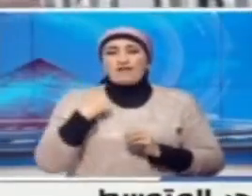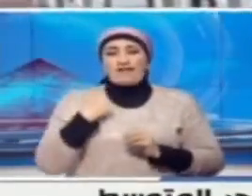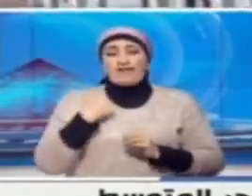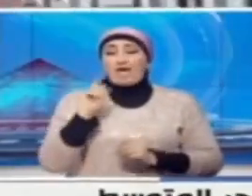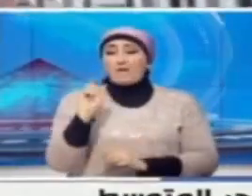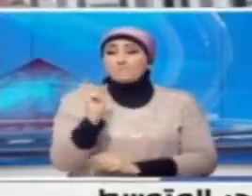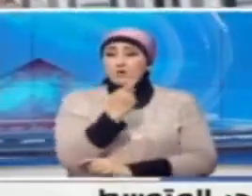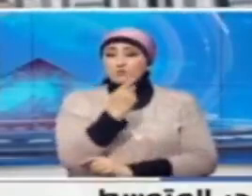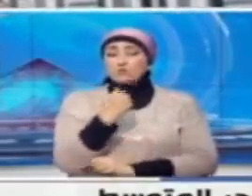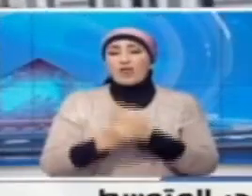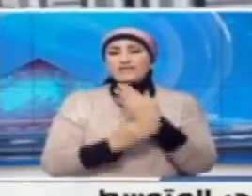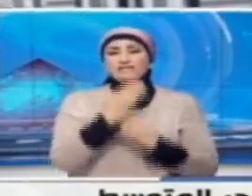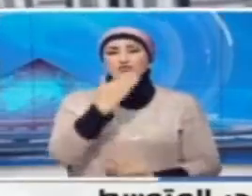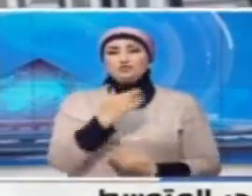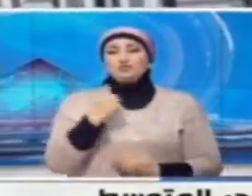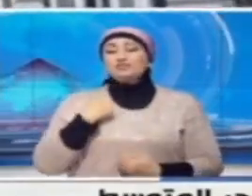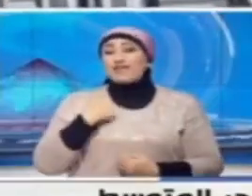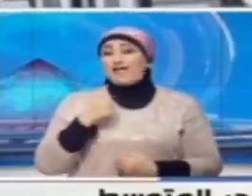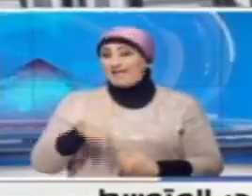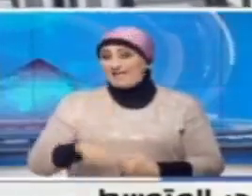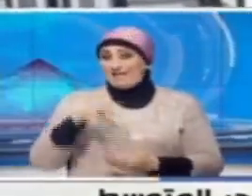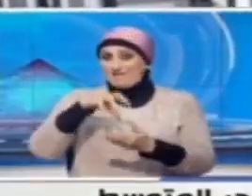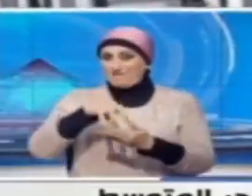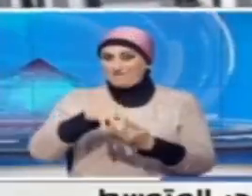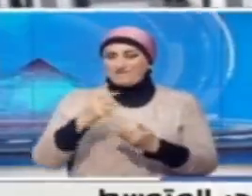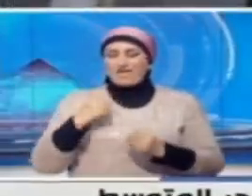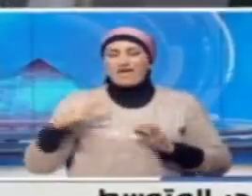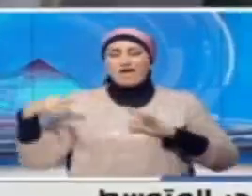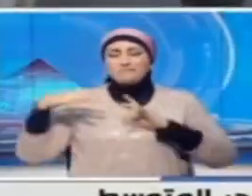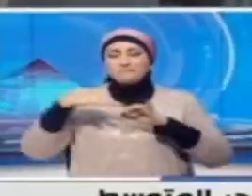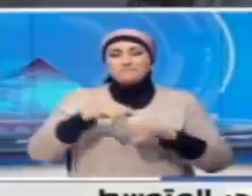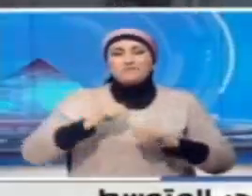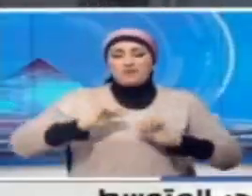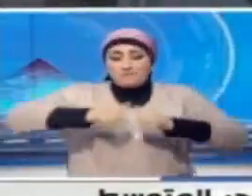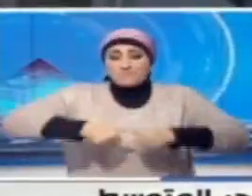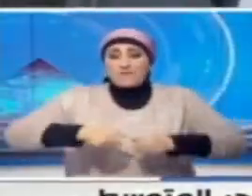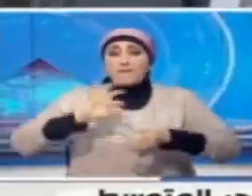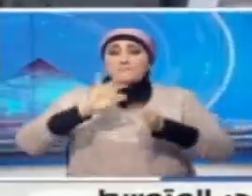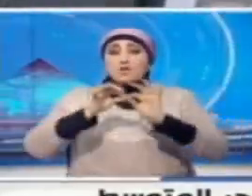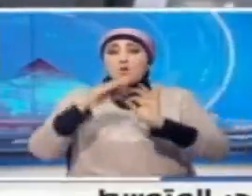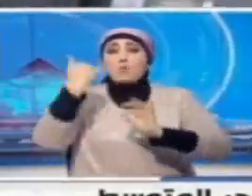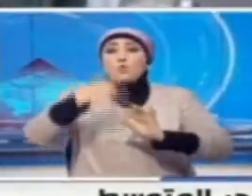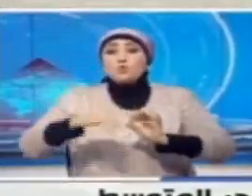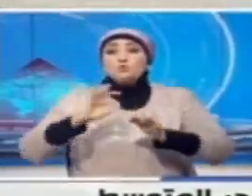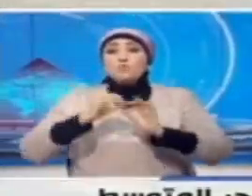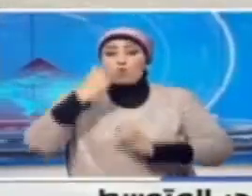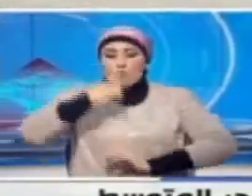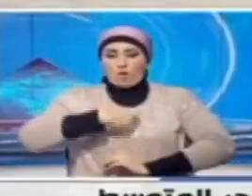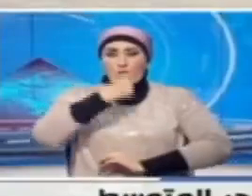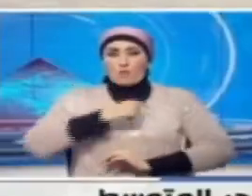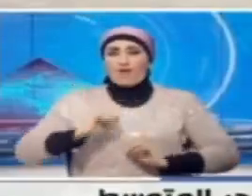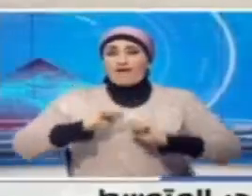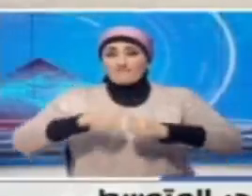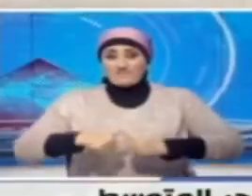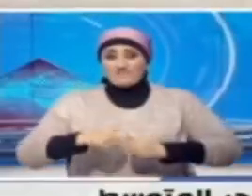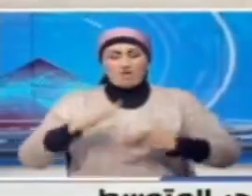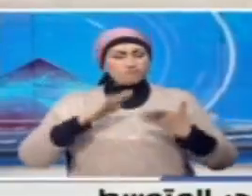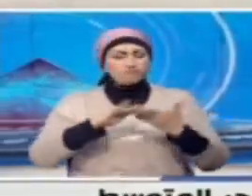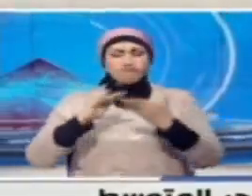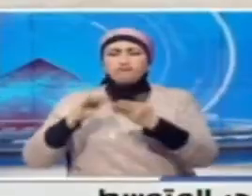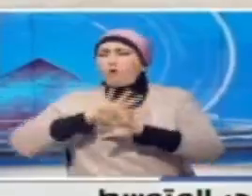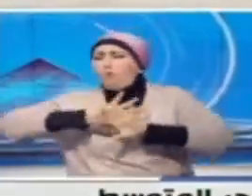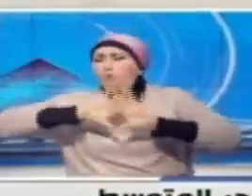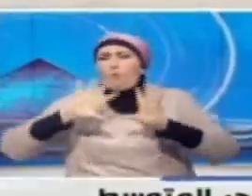نقلة نوعية في الدلتا تستوعب أكثر من 1.5 مليون نسمة تتوفر لهم